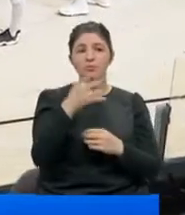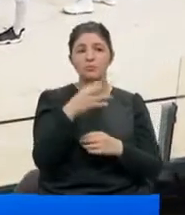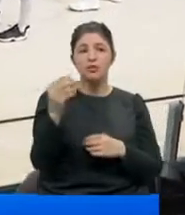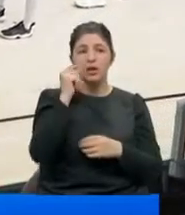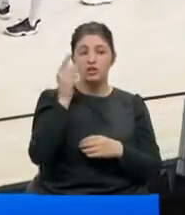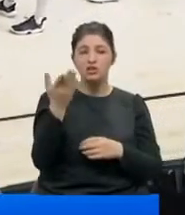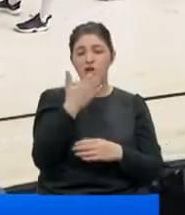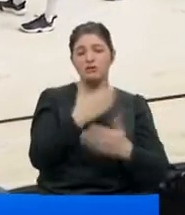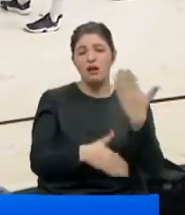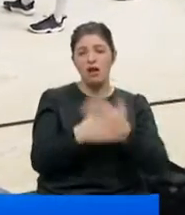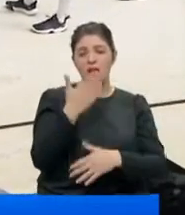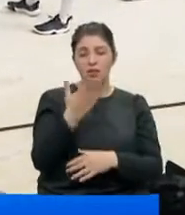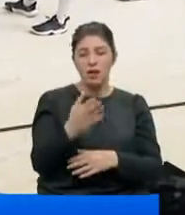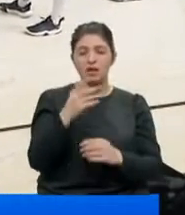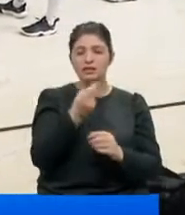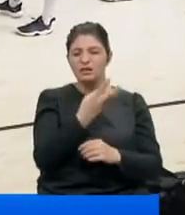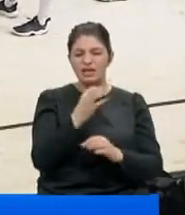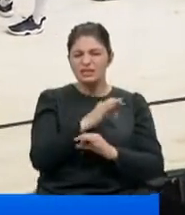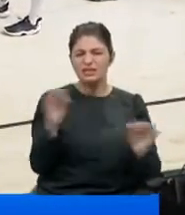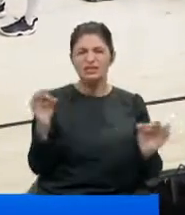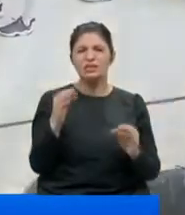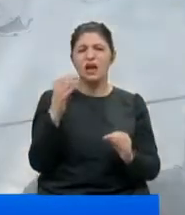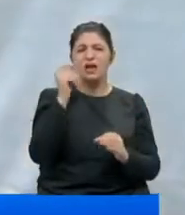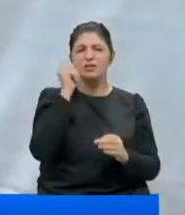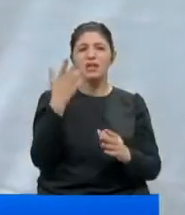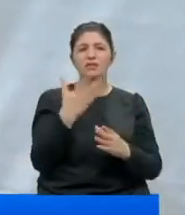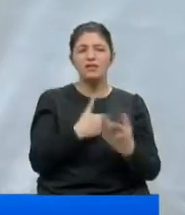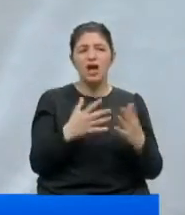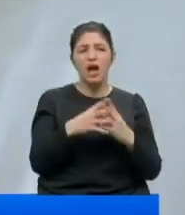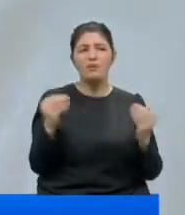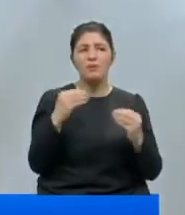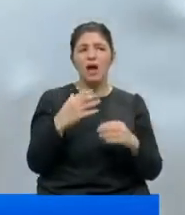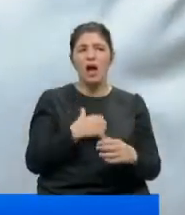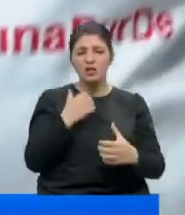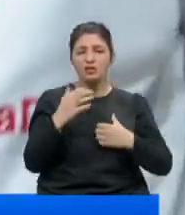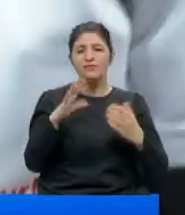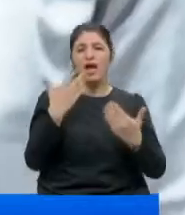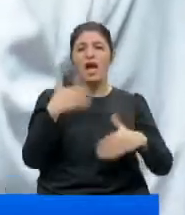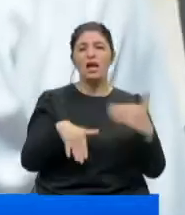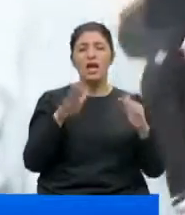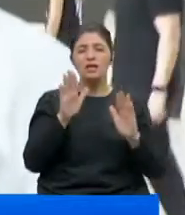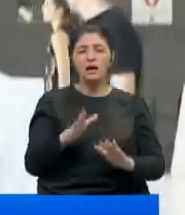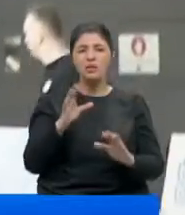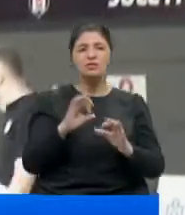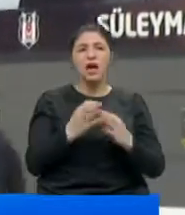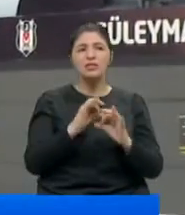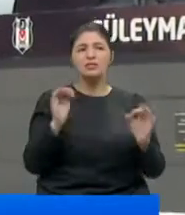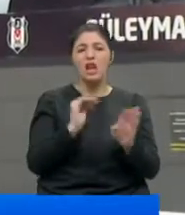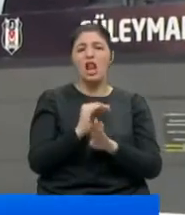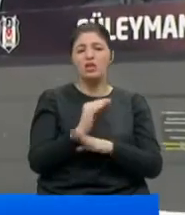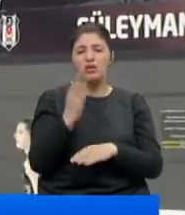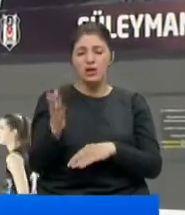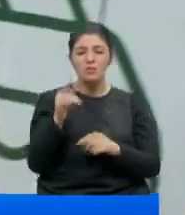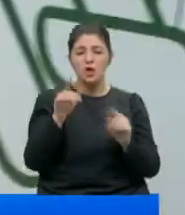milyon kişi ise yaralandı. Sayısız insanda sevdiğini kaybetmenin acısını ya da engelli kalmanın çaresizliğini